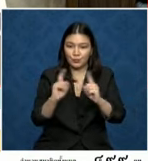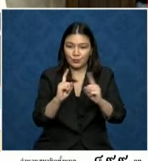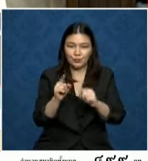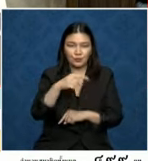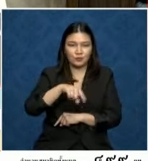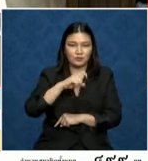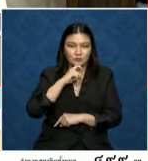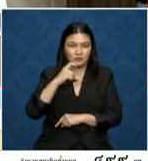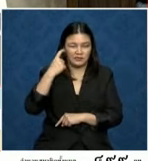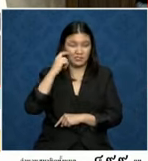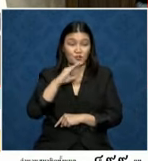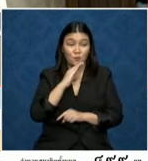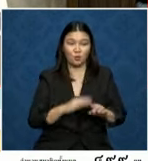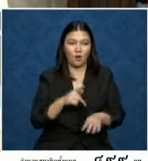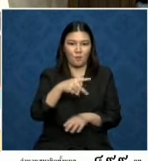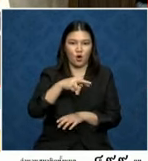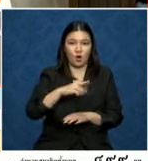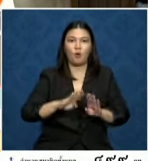ได้รับประโยชน์มหาศาล